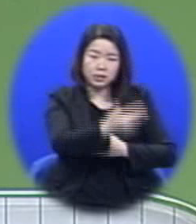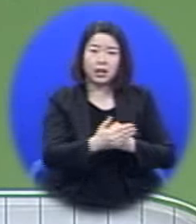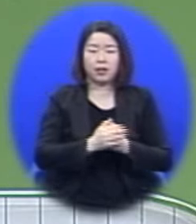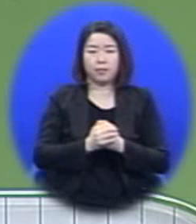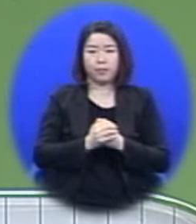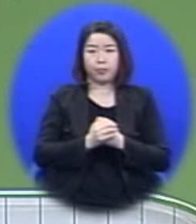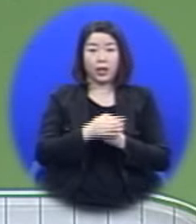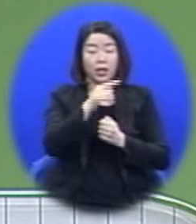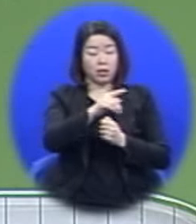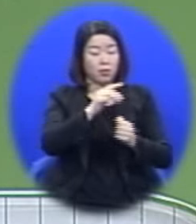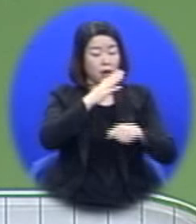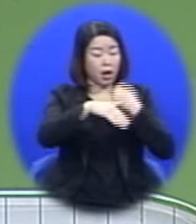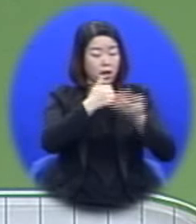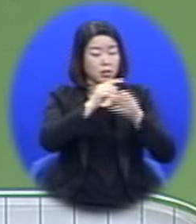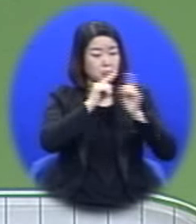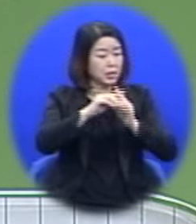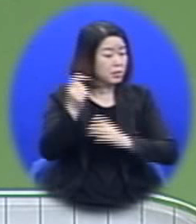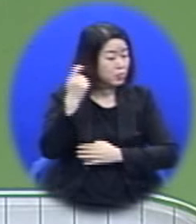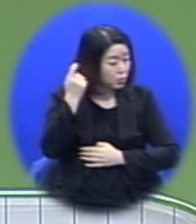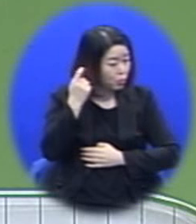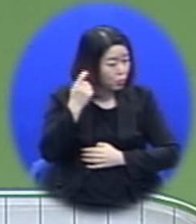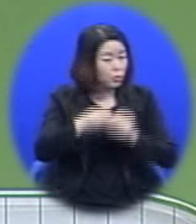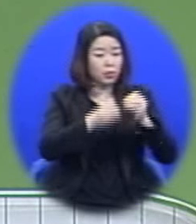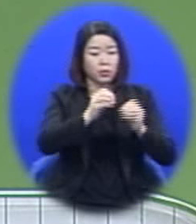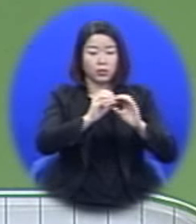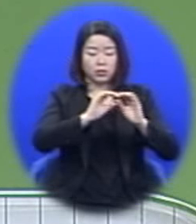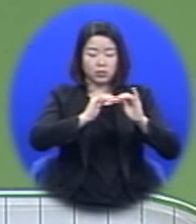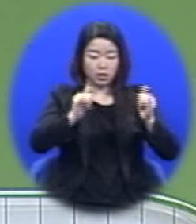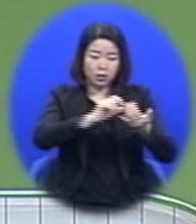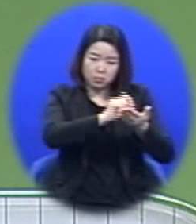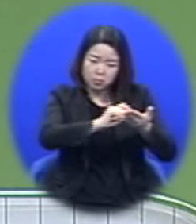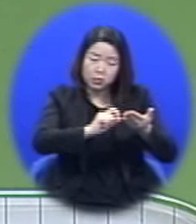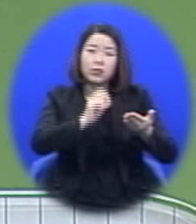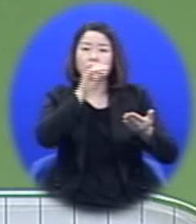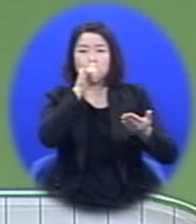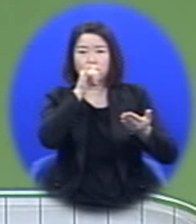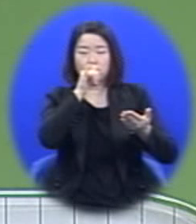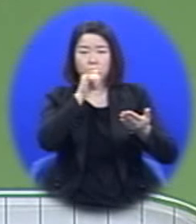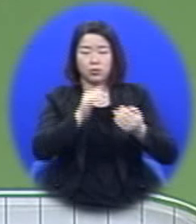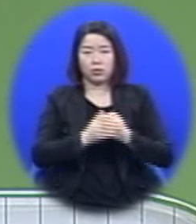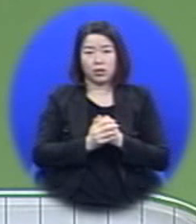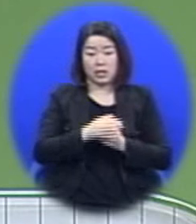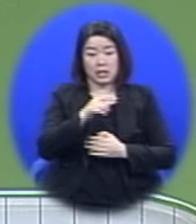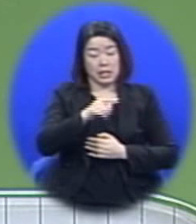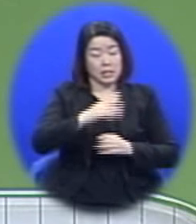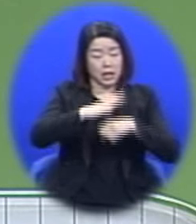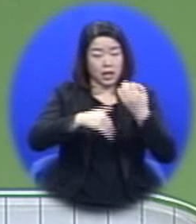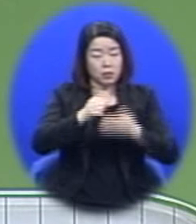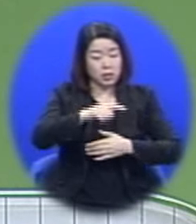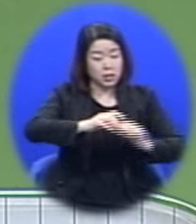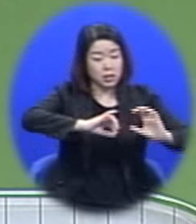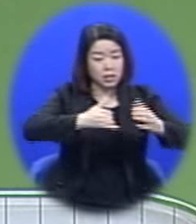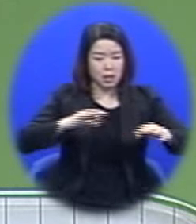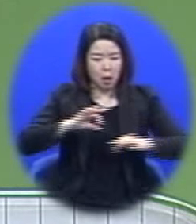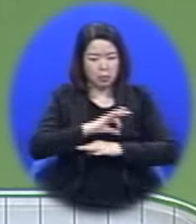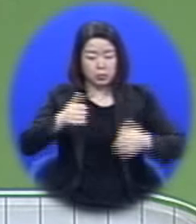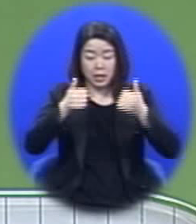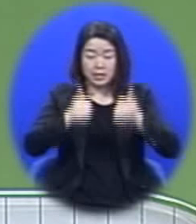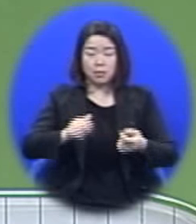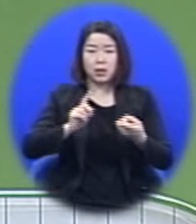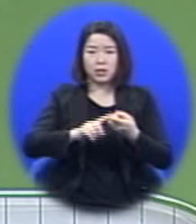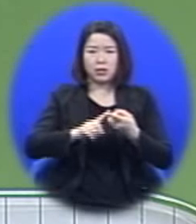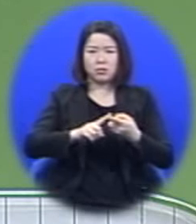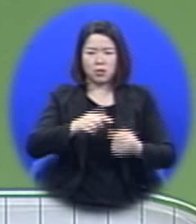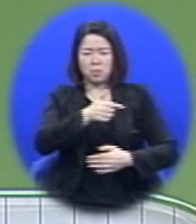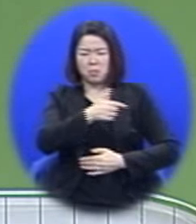시편 기자가 듣고 쓴 거예요. 하나님이 이 세상에 불의한 재판관에 대해서 대단히